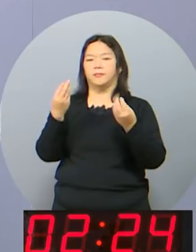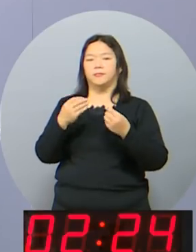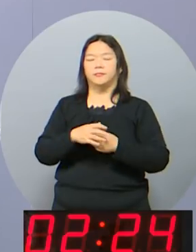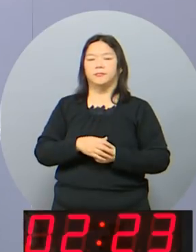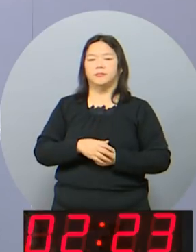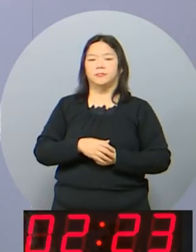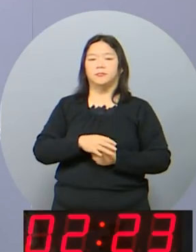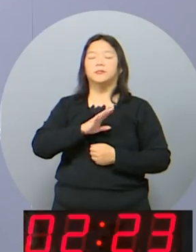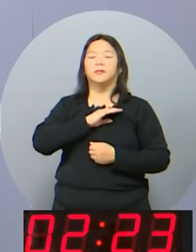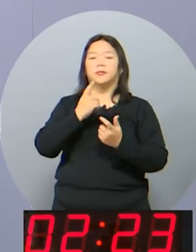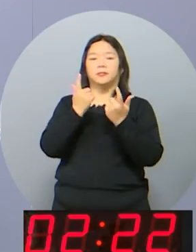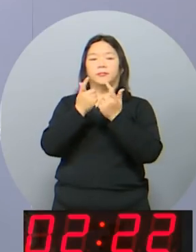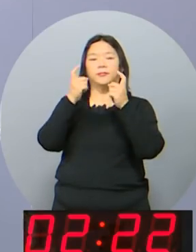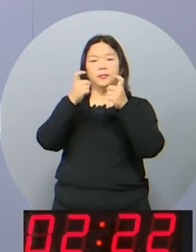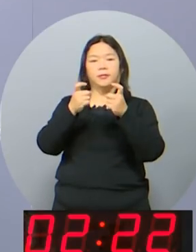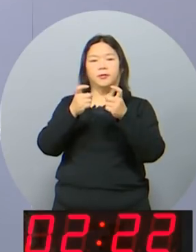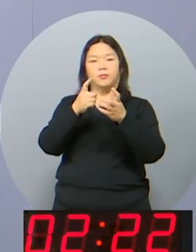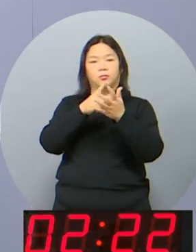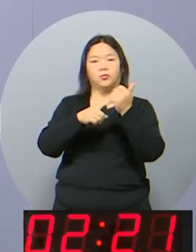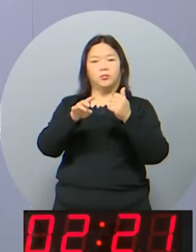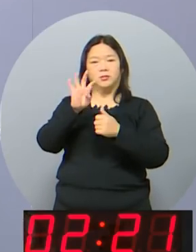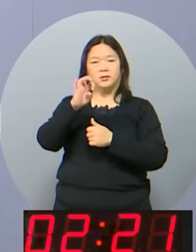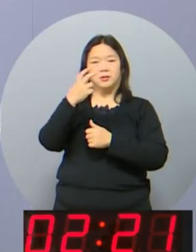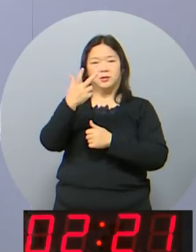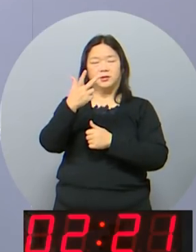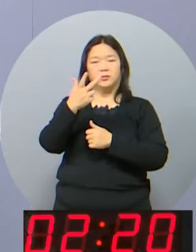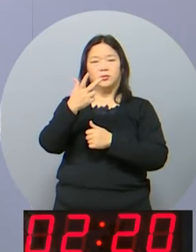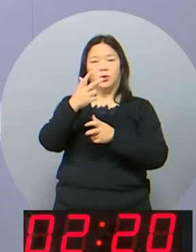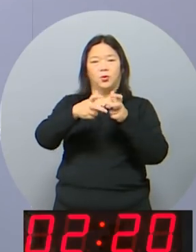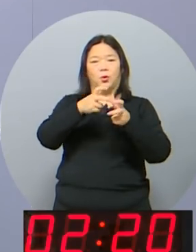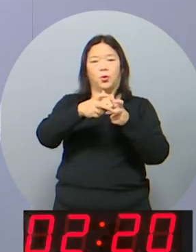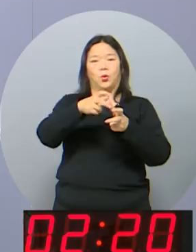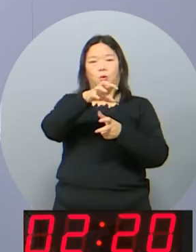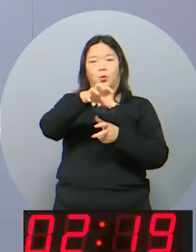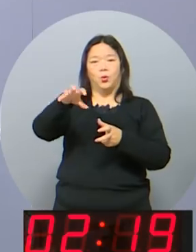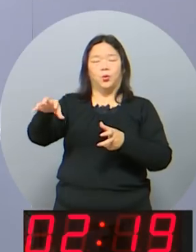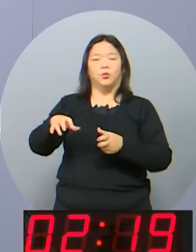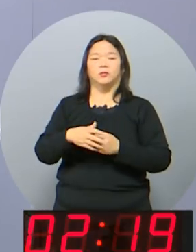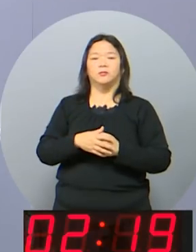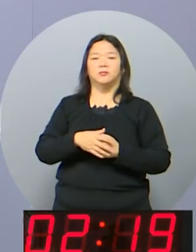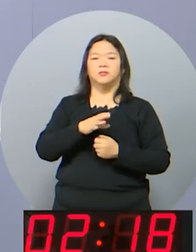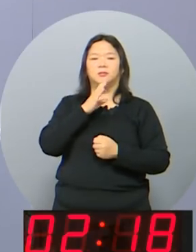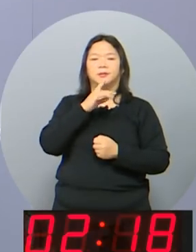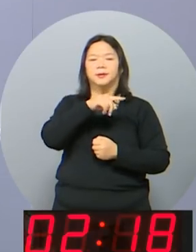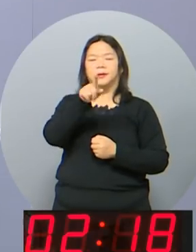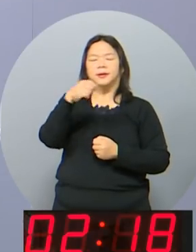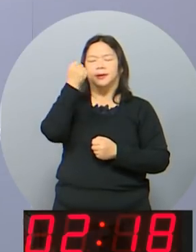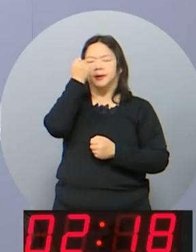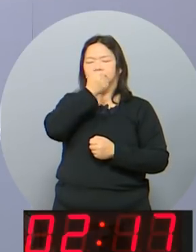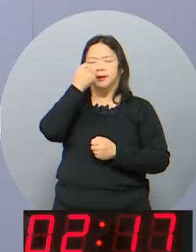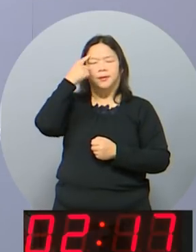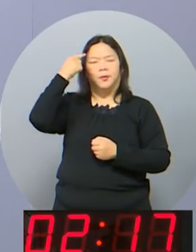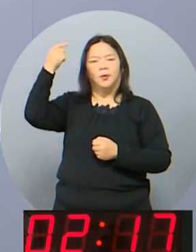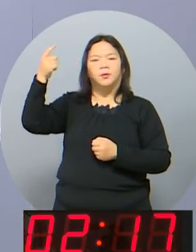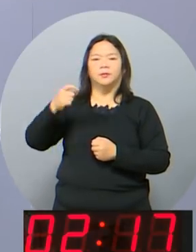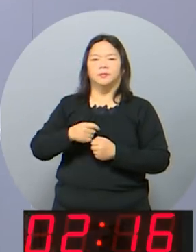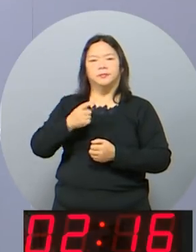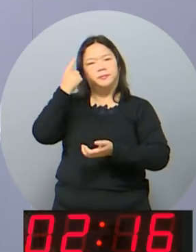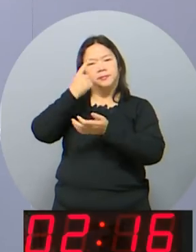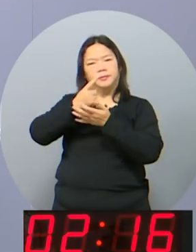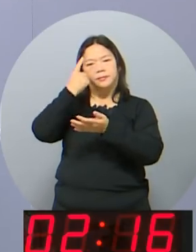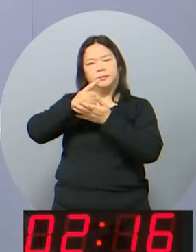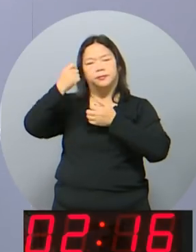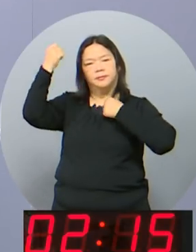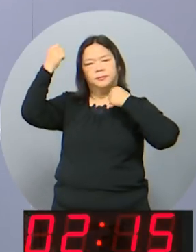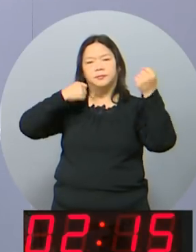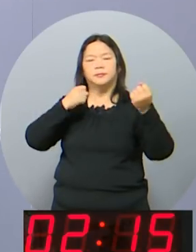北港还有47座油厂，那47座油厂是我们的噩梦哦。每天一大早